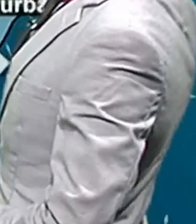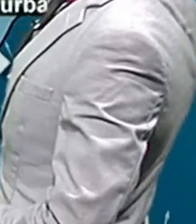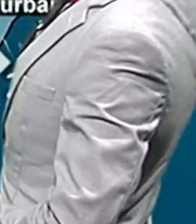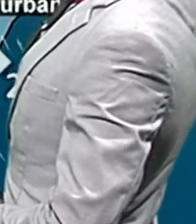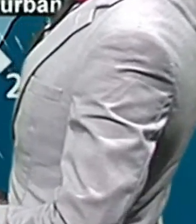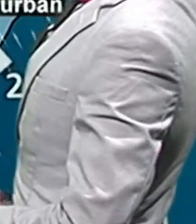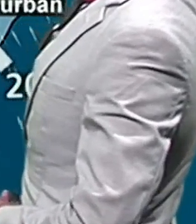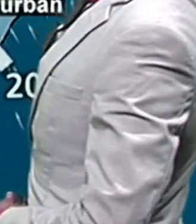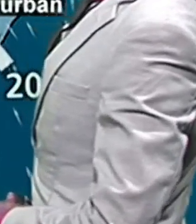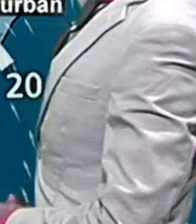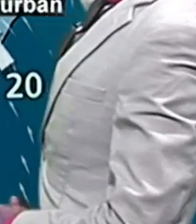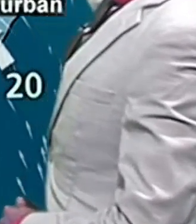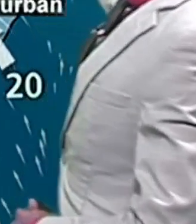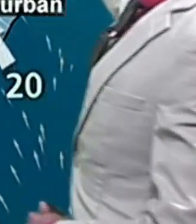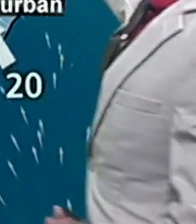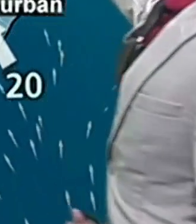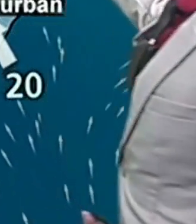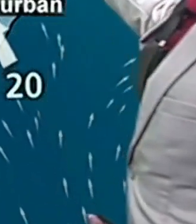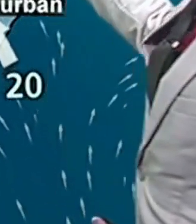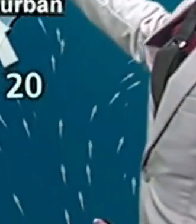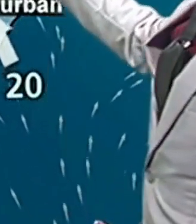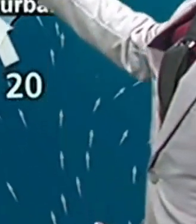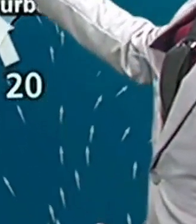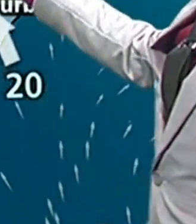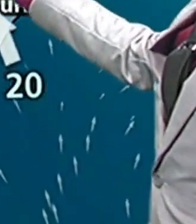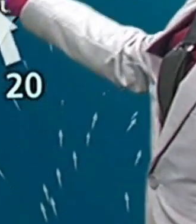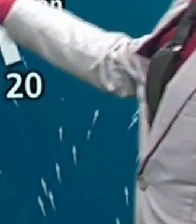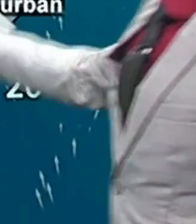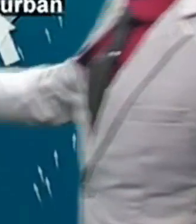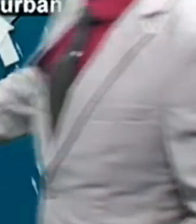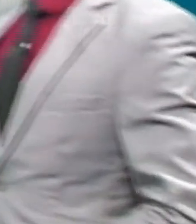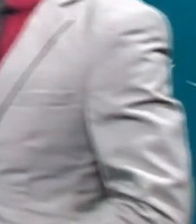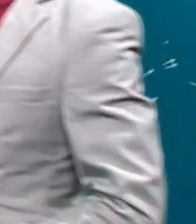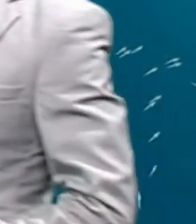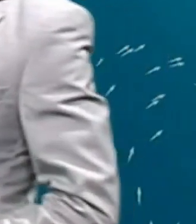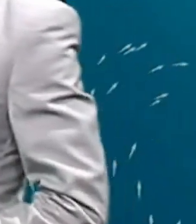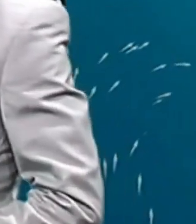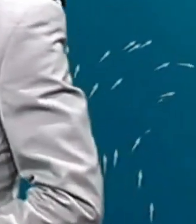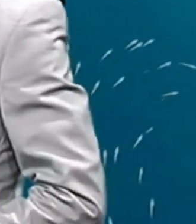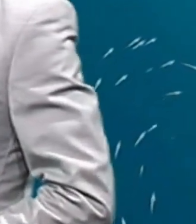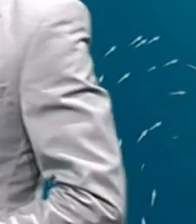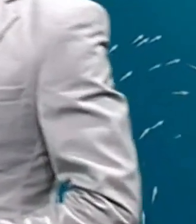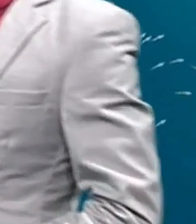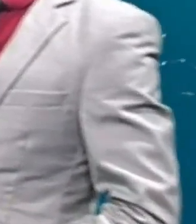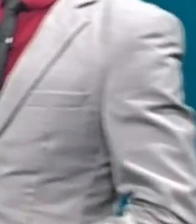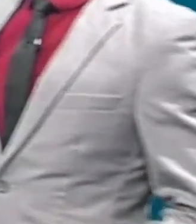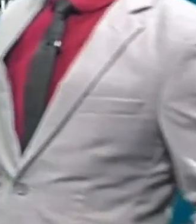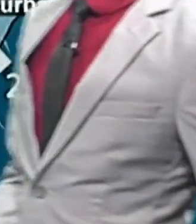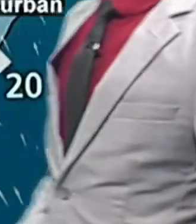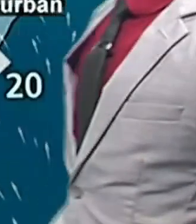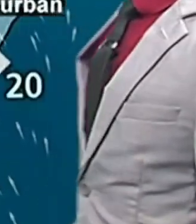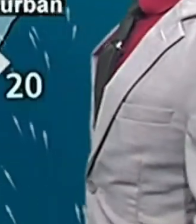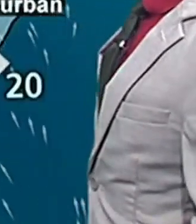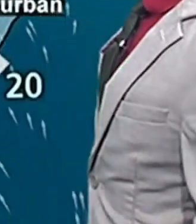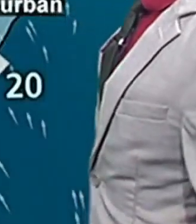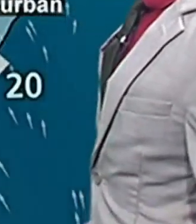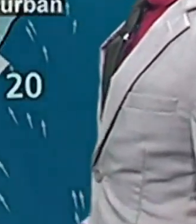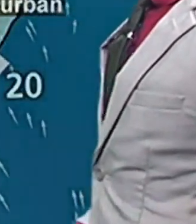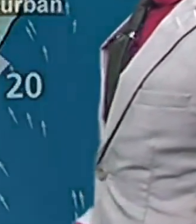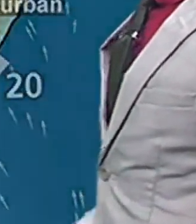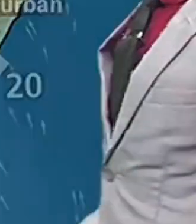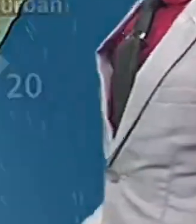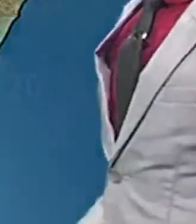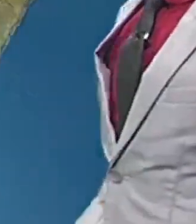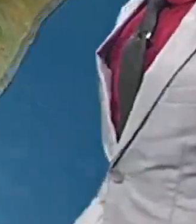e fela province ya Limpopo ke maduma ka bana o tla ba go apešitše dikarolo tša province eo le gona ka kwa go la Upington ke dikgonagelo tša maduma ka